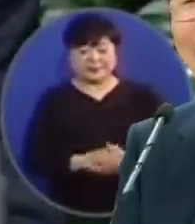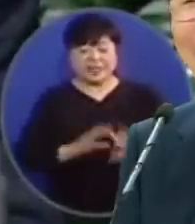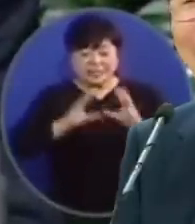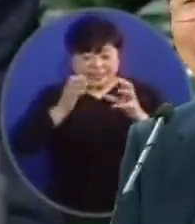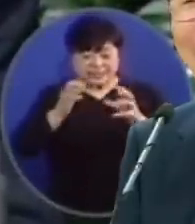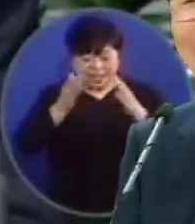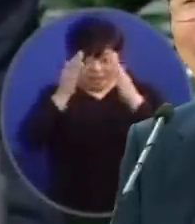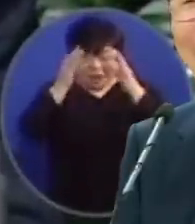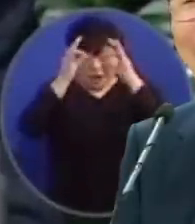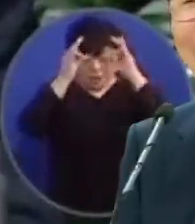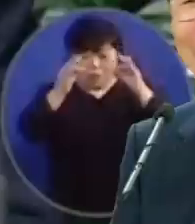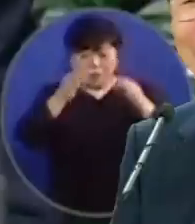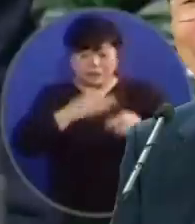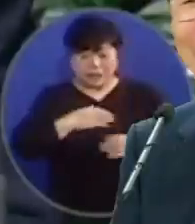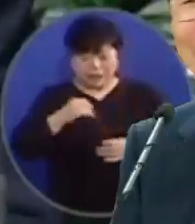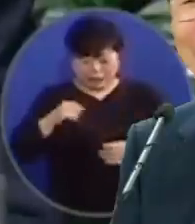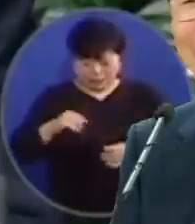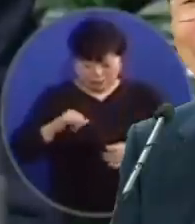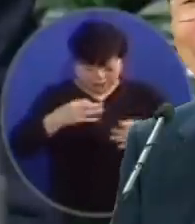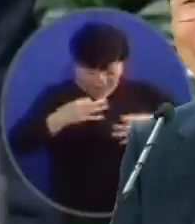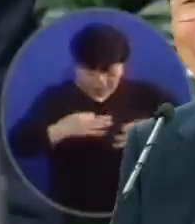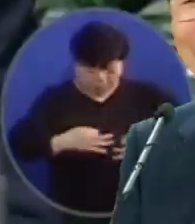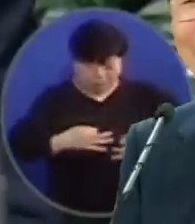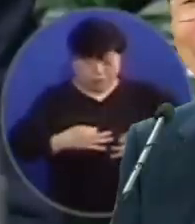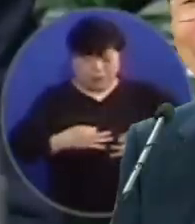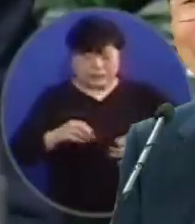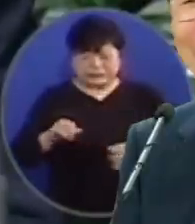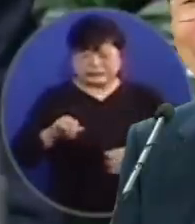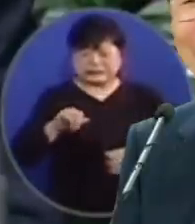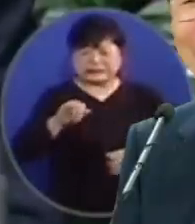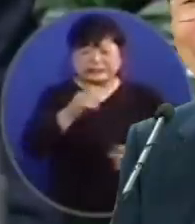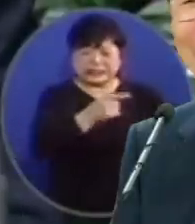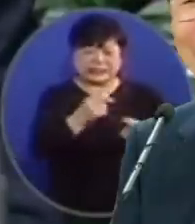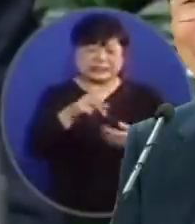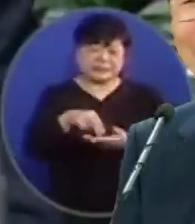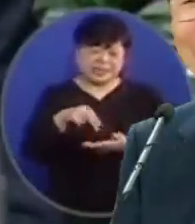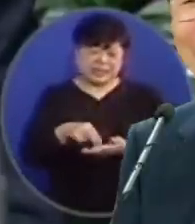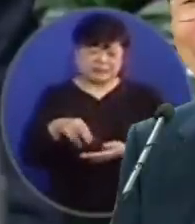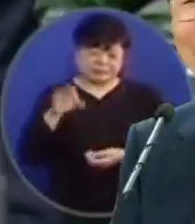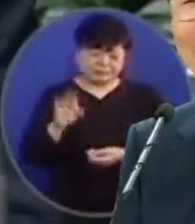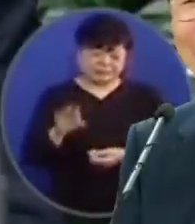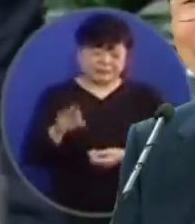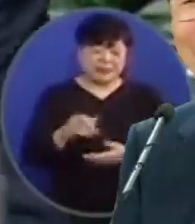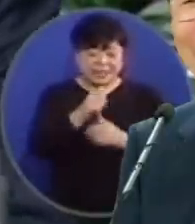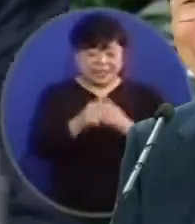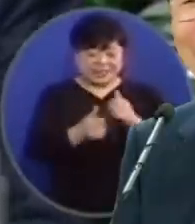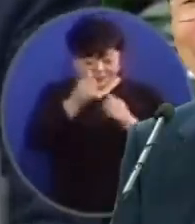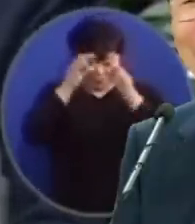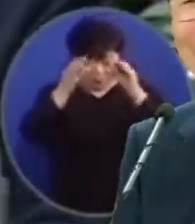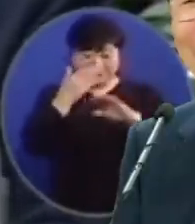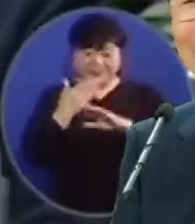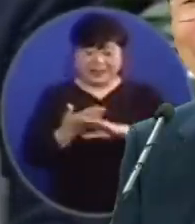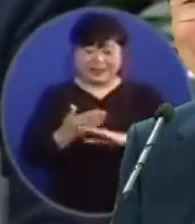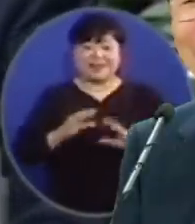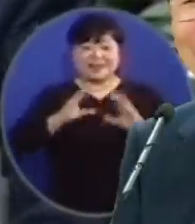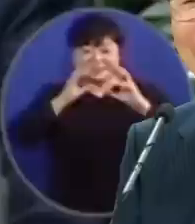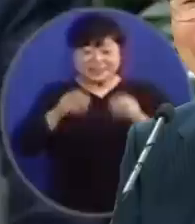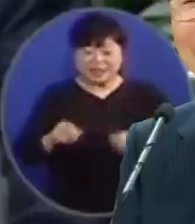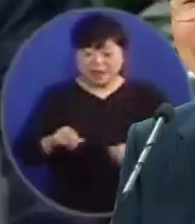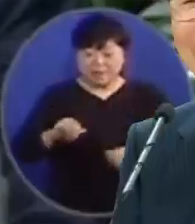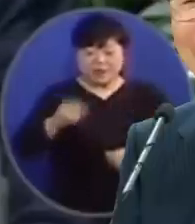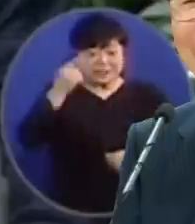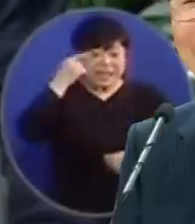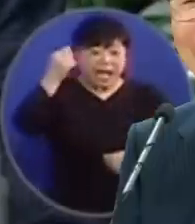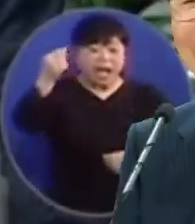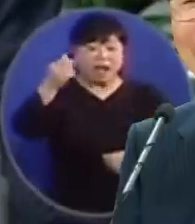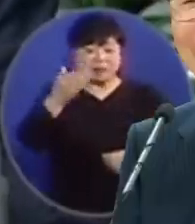세상에 바라볼 때라도 나는 버러지가 집은다. 내가 봐도 나는 지렁이 같은 인생이다. 그러나 하나님은 세상에 버러지로